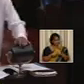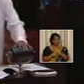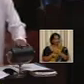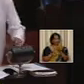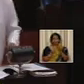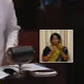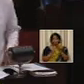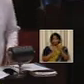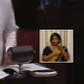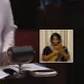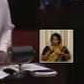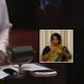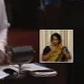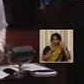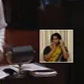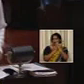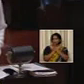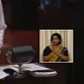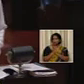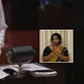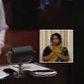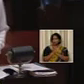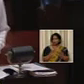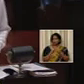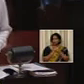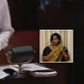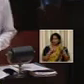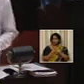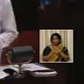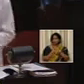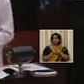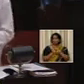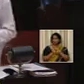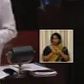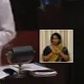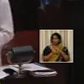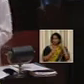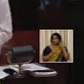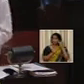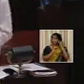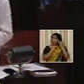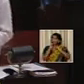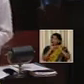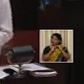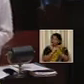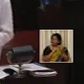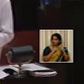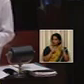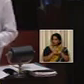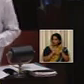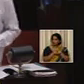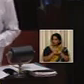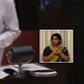පියවර ඒ නිසා විශේෂයෙන්ම මම අවසාන වශයෙන් නියෝජ්‍ය කතානායකතුමාගේ අවධානය යොමු කරන්න